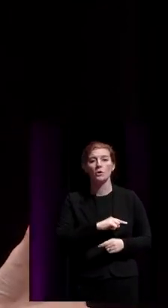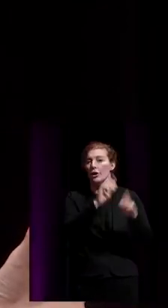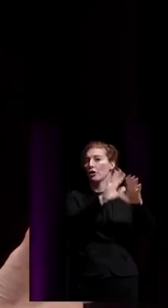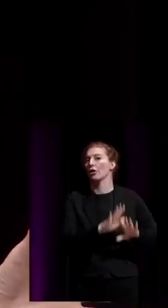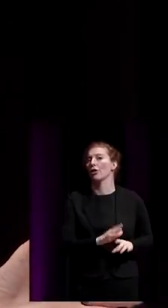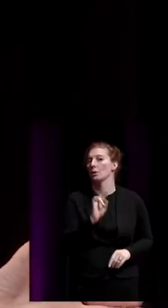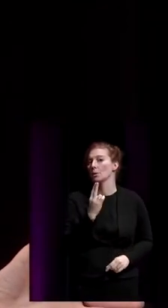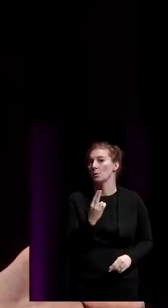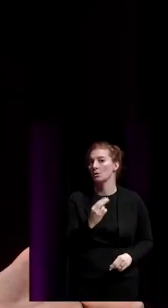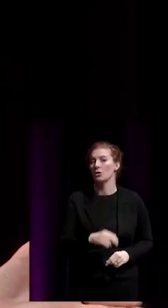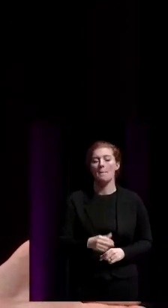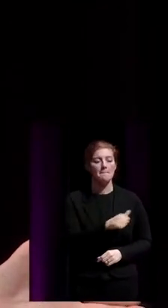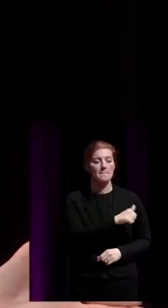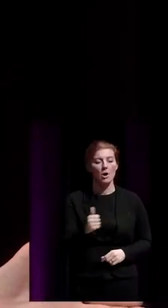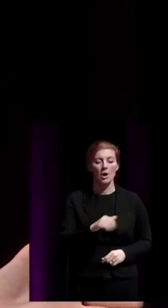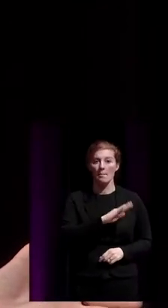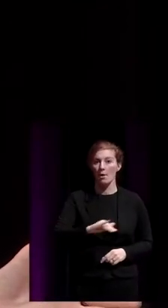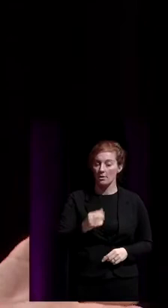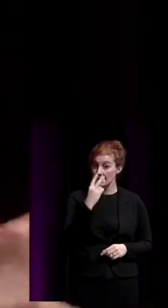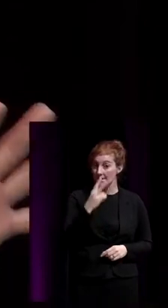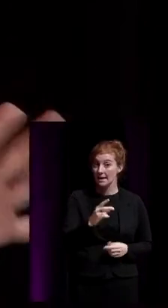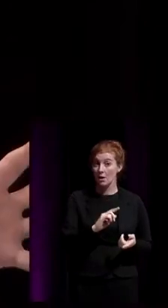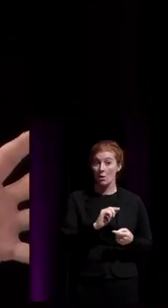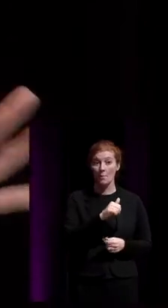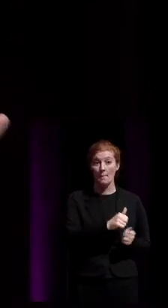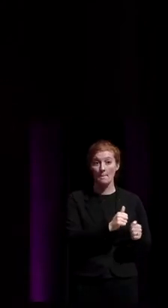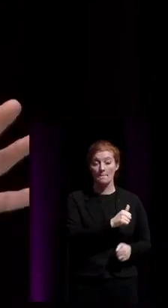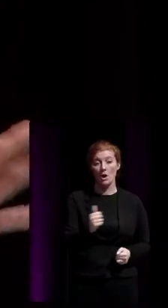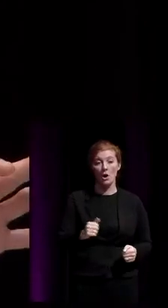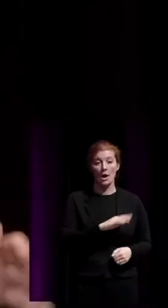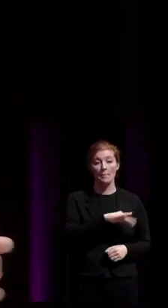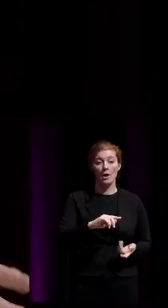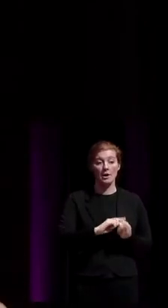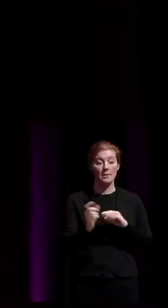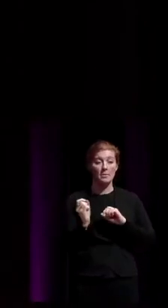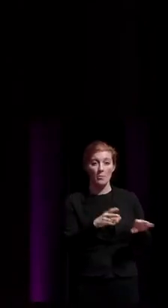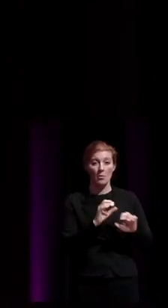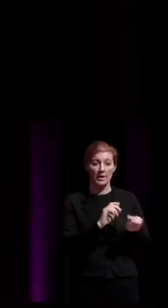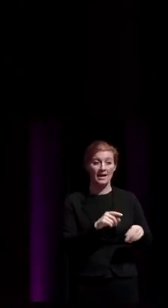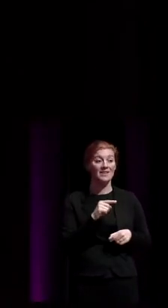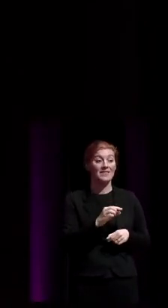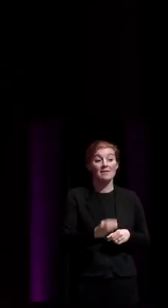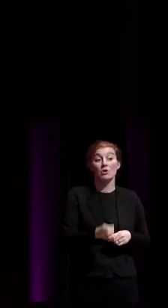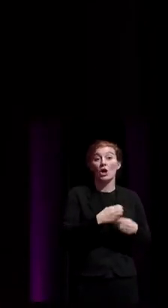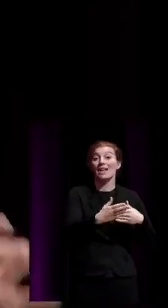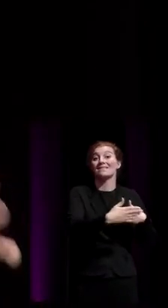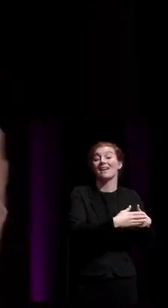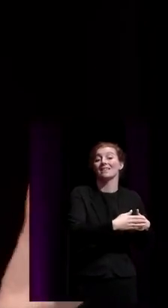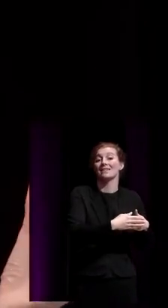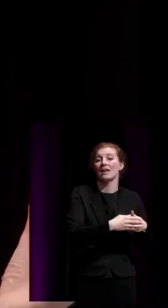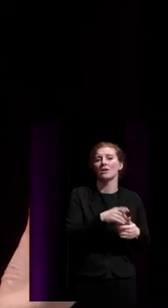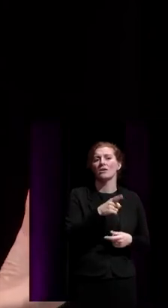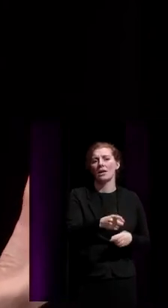nu, som bara barnen ser och bara barnen påverkas av i och med att det sker i stängda miljöer. Mm. Så att det är också väldigt viktigt att vi får